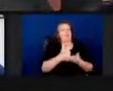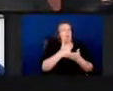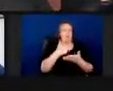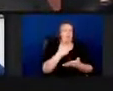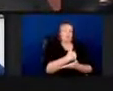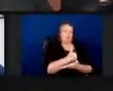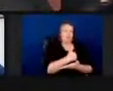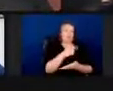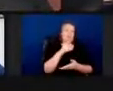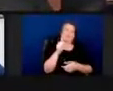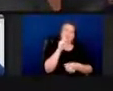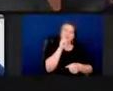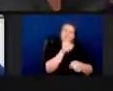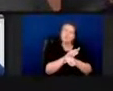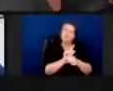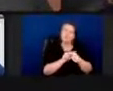tayari